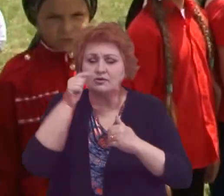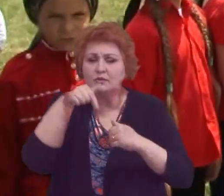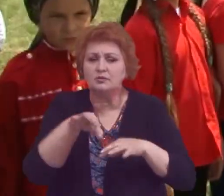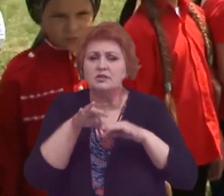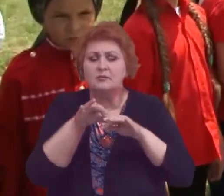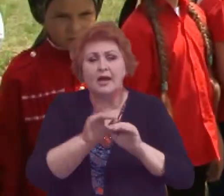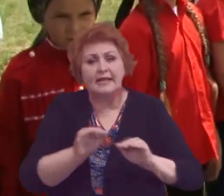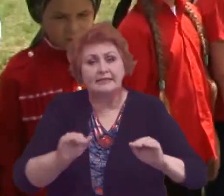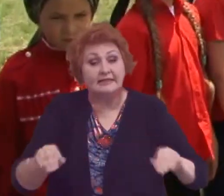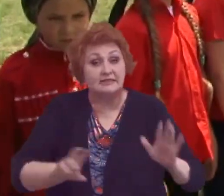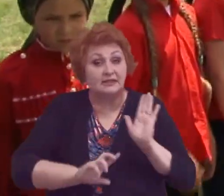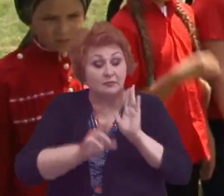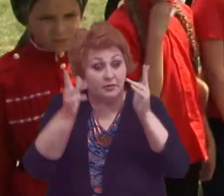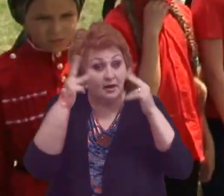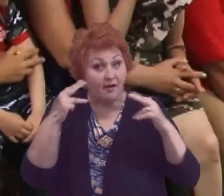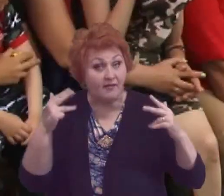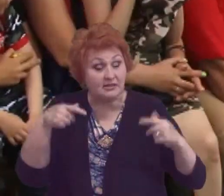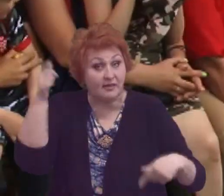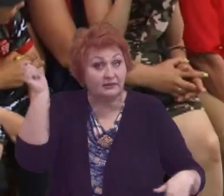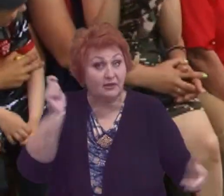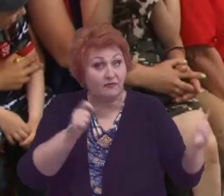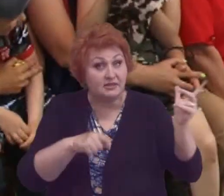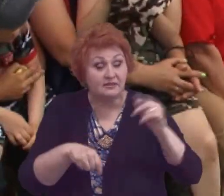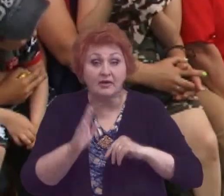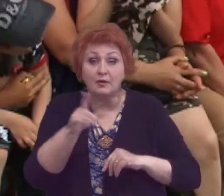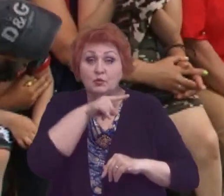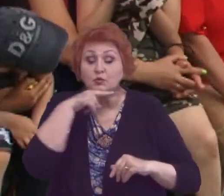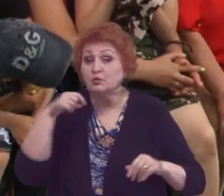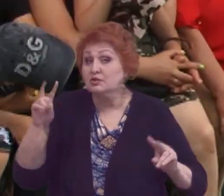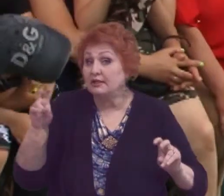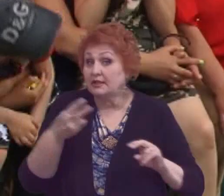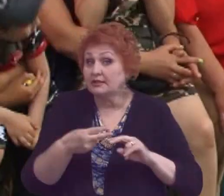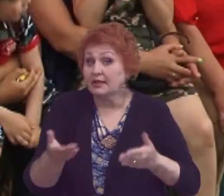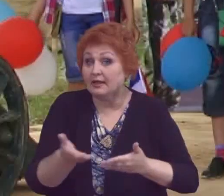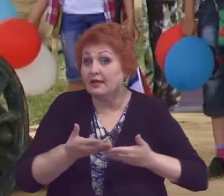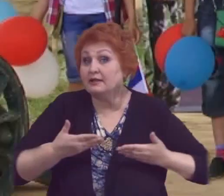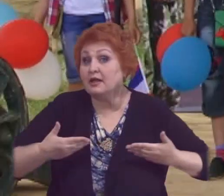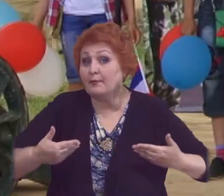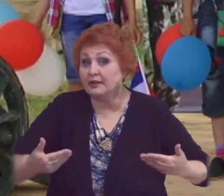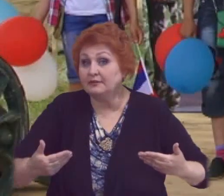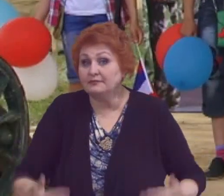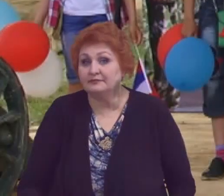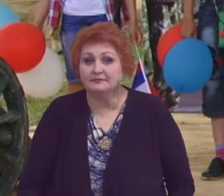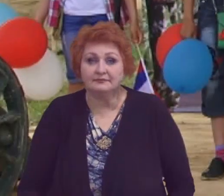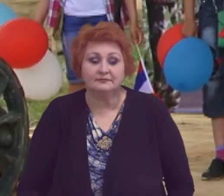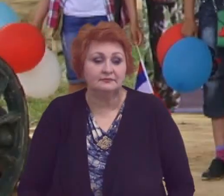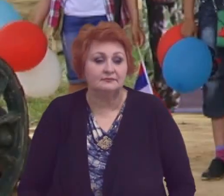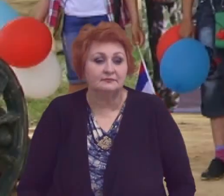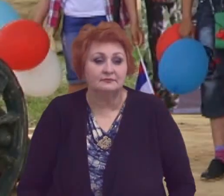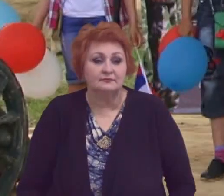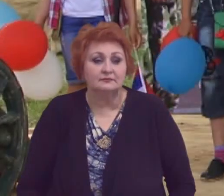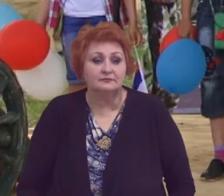здесь проходит детский православный казачий фестиваль «Будущее России – это мы». Дай Бог нам силы,